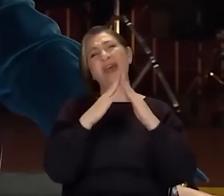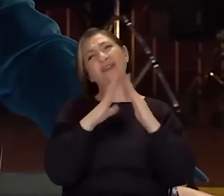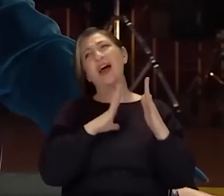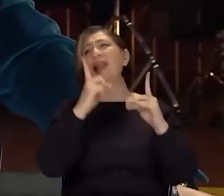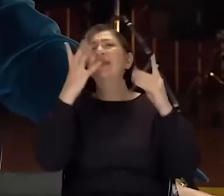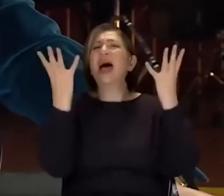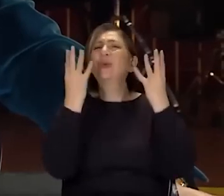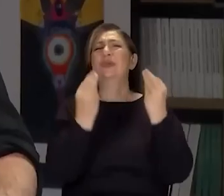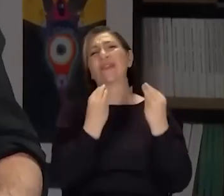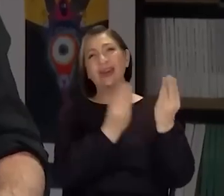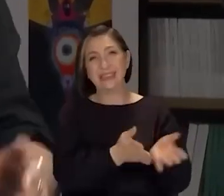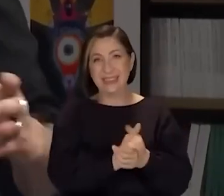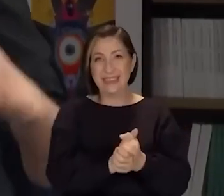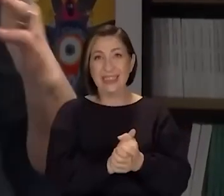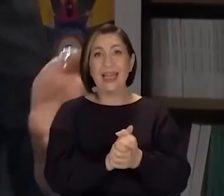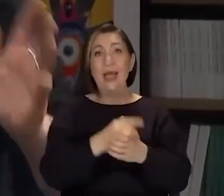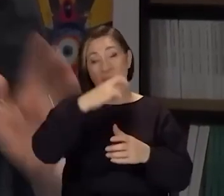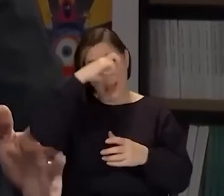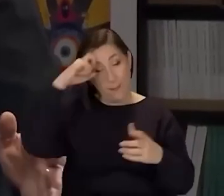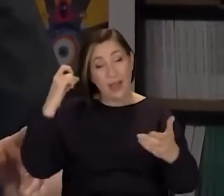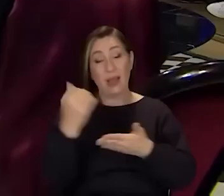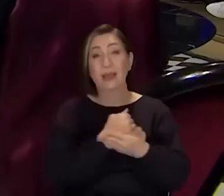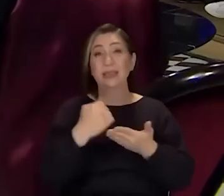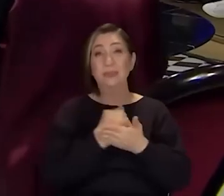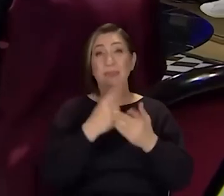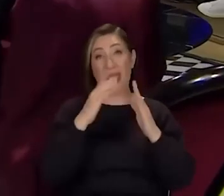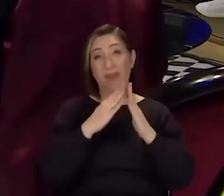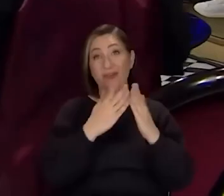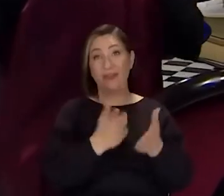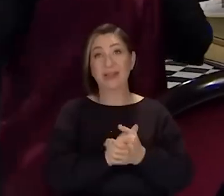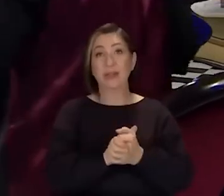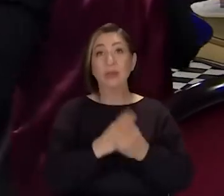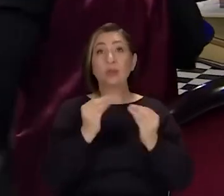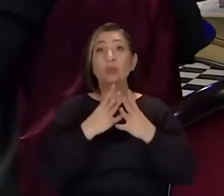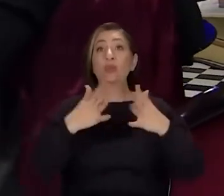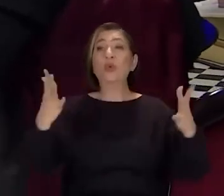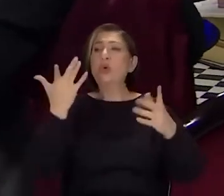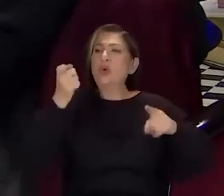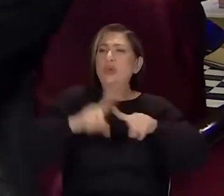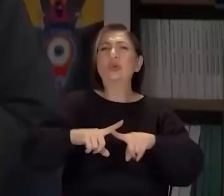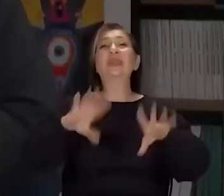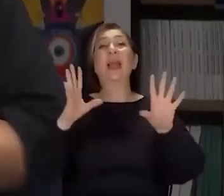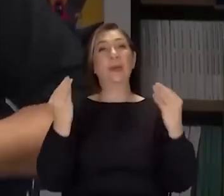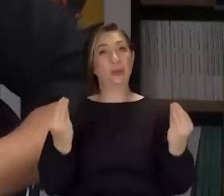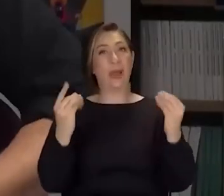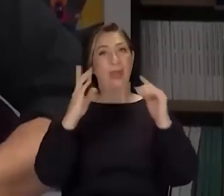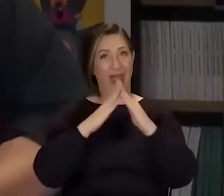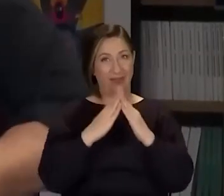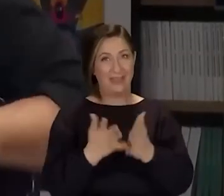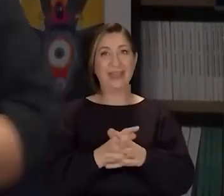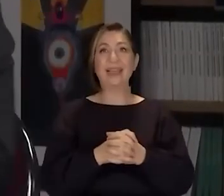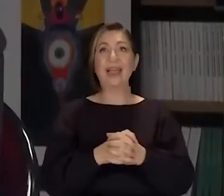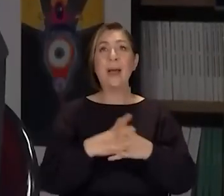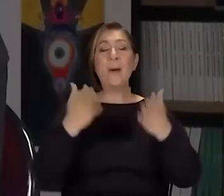var. Allah daha çok versin. Yani emekle kazanıldığı çok belli bir evi var. Hani çok büyük, çok lüks değil ama çok güzel bir ev.